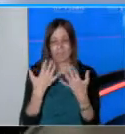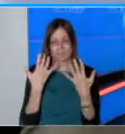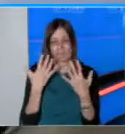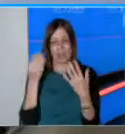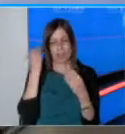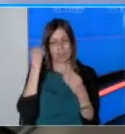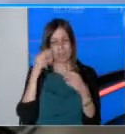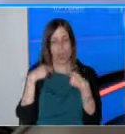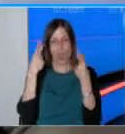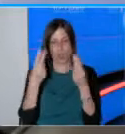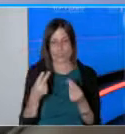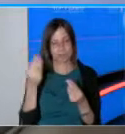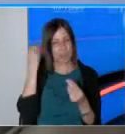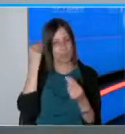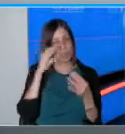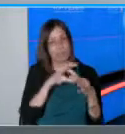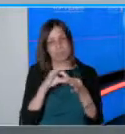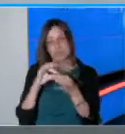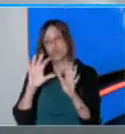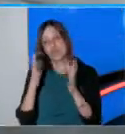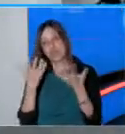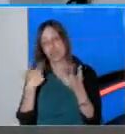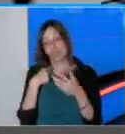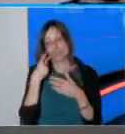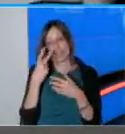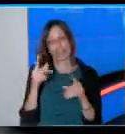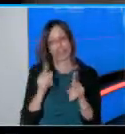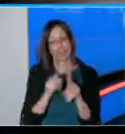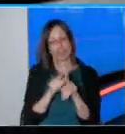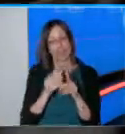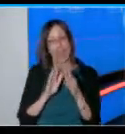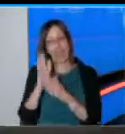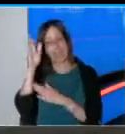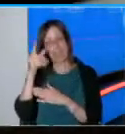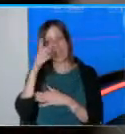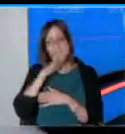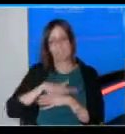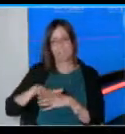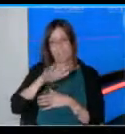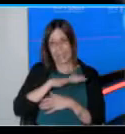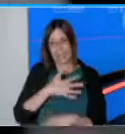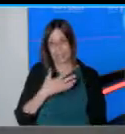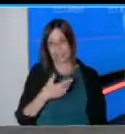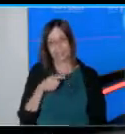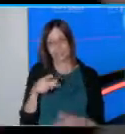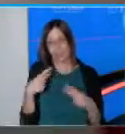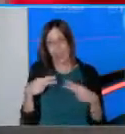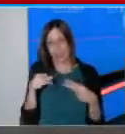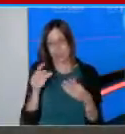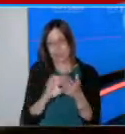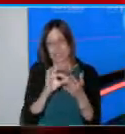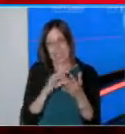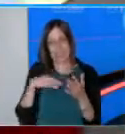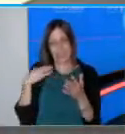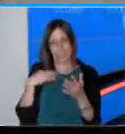כשהלימודים חוזרים ללימודים רציפים, יכול מאוד להיות שאנחנו נראה את אותה עלייה אצלנו במגזר הכללי. ומזה חוששים במשרד